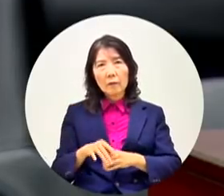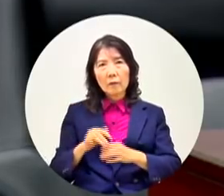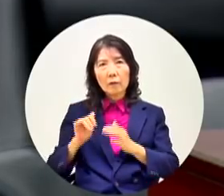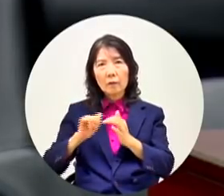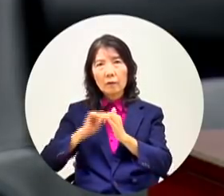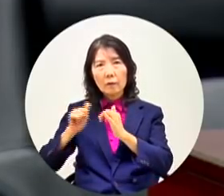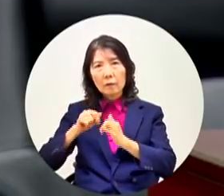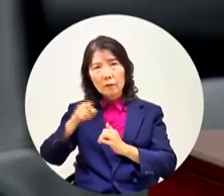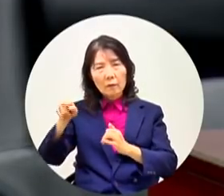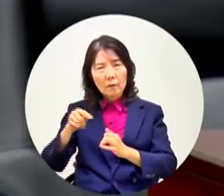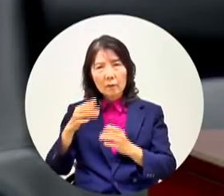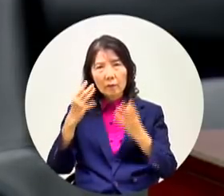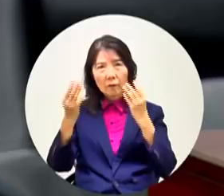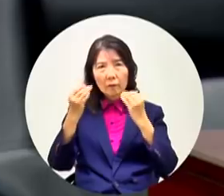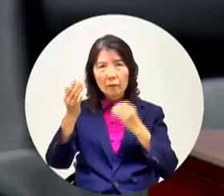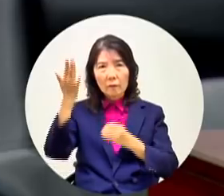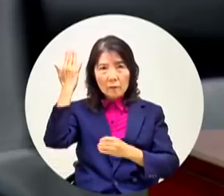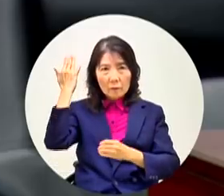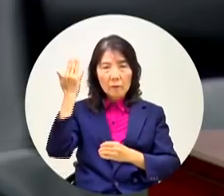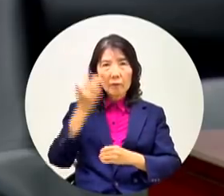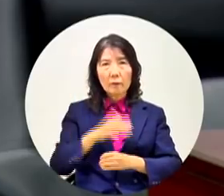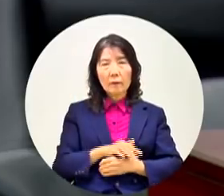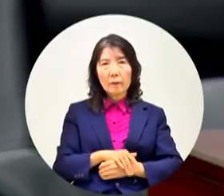清楚过去啊，